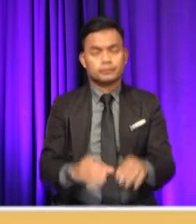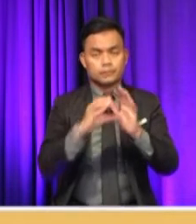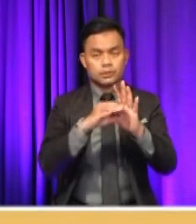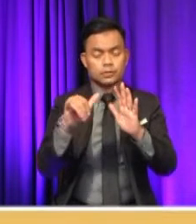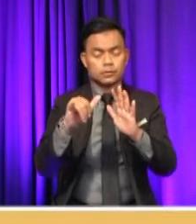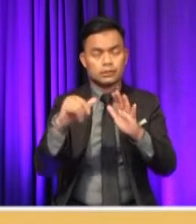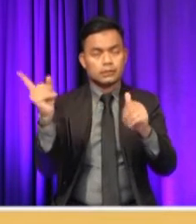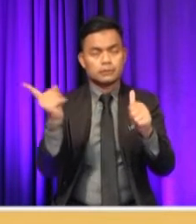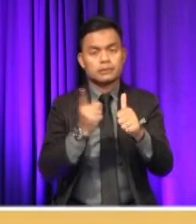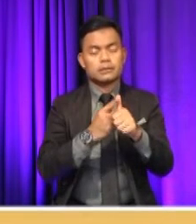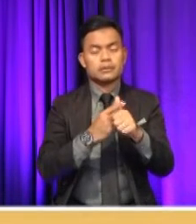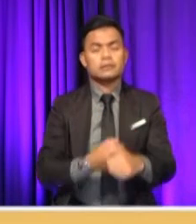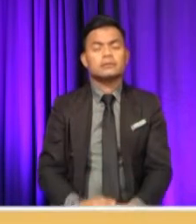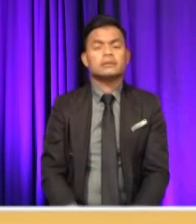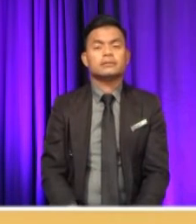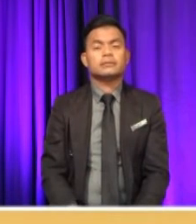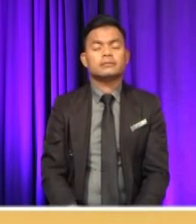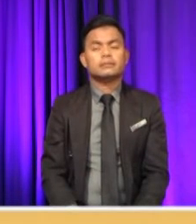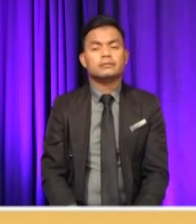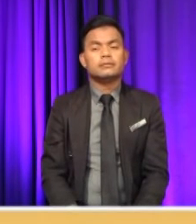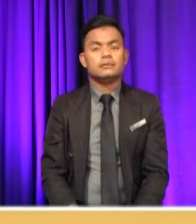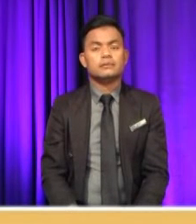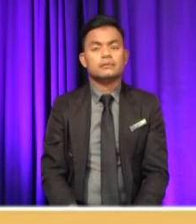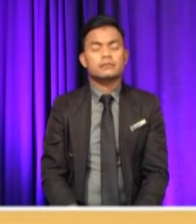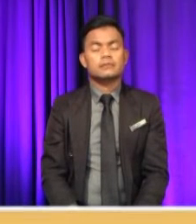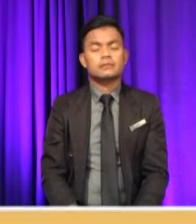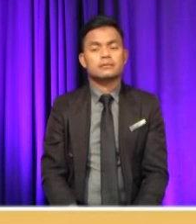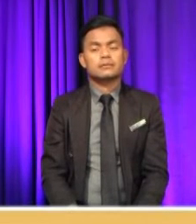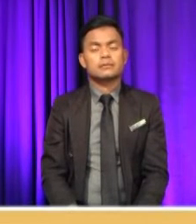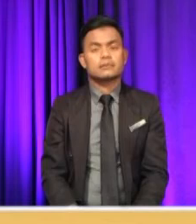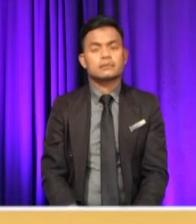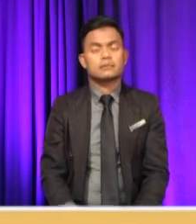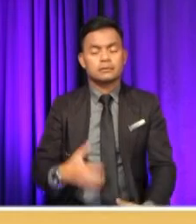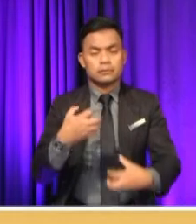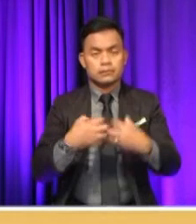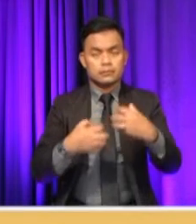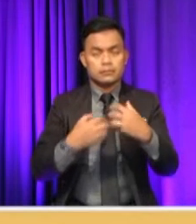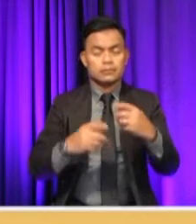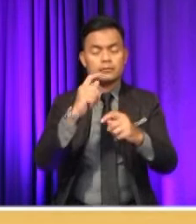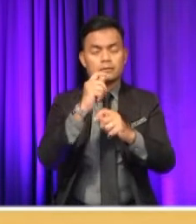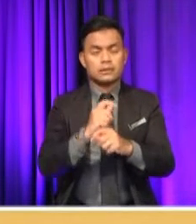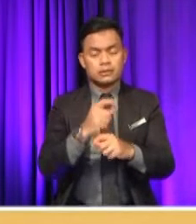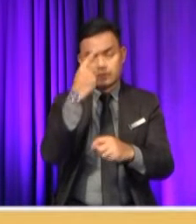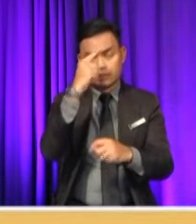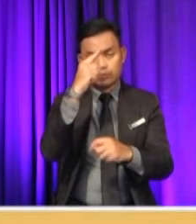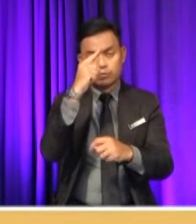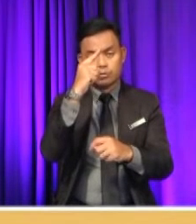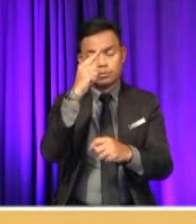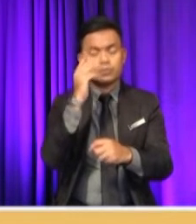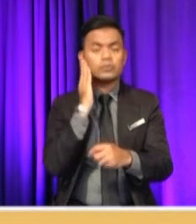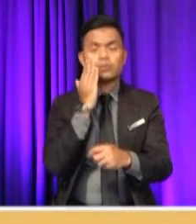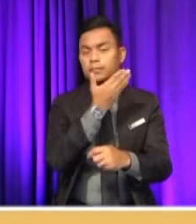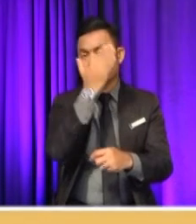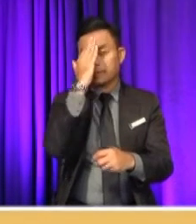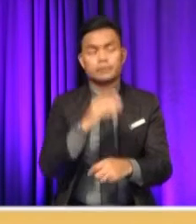gambar pertama tu, yang sebelah kanan tu, itu adalah contoh mesin tekan untuk bedak compact powder. Yeah. Okey, yang